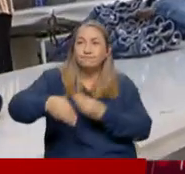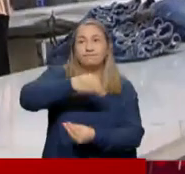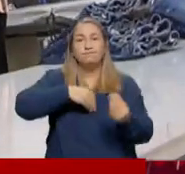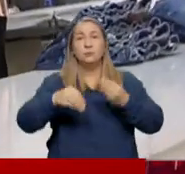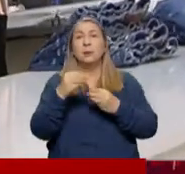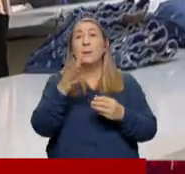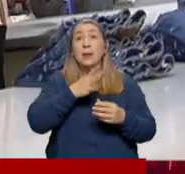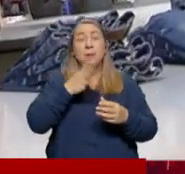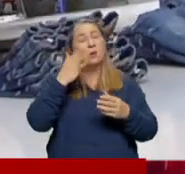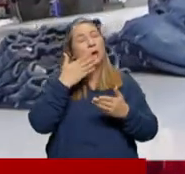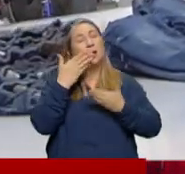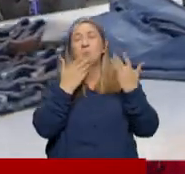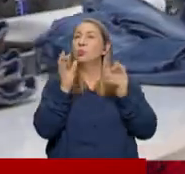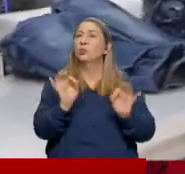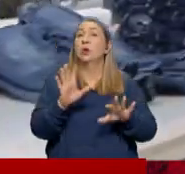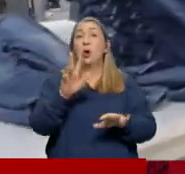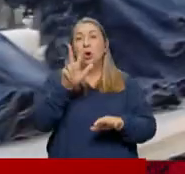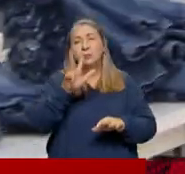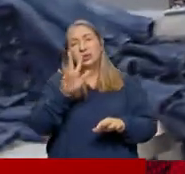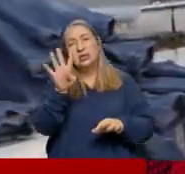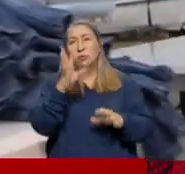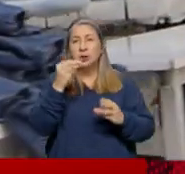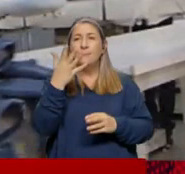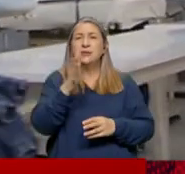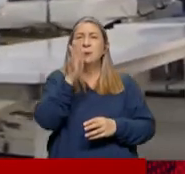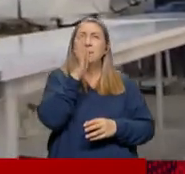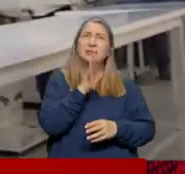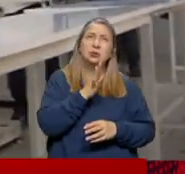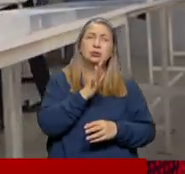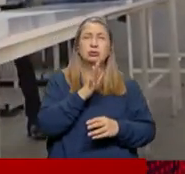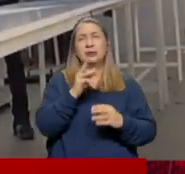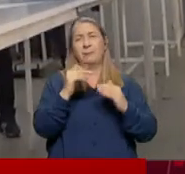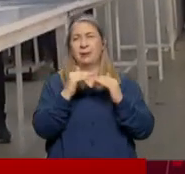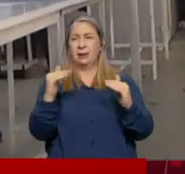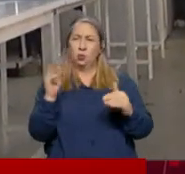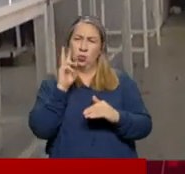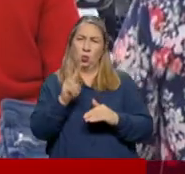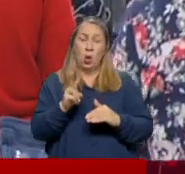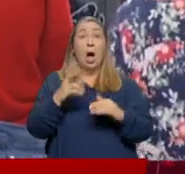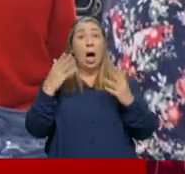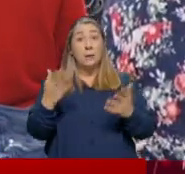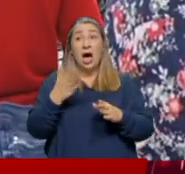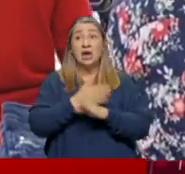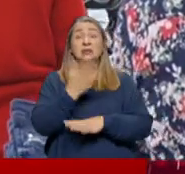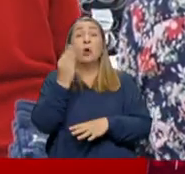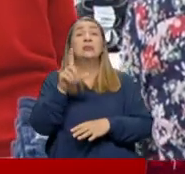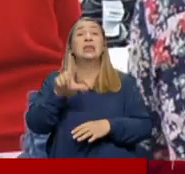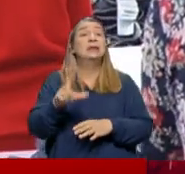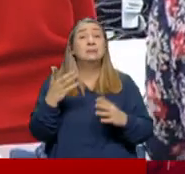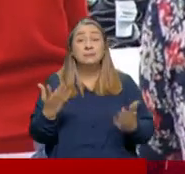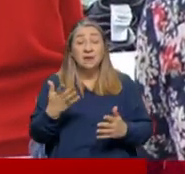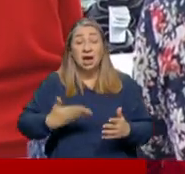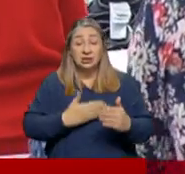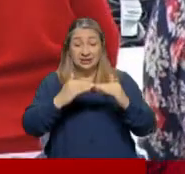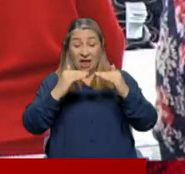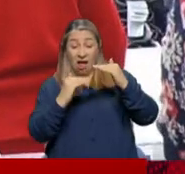bilimle izahı mümkün değildir 35-40 ki var olursa Onda da 5500 bandı görünür ama aslında olması gereken